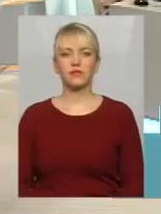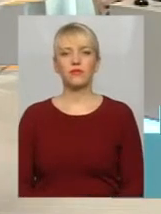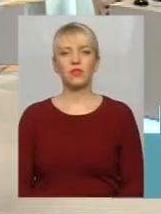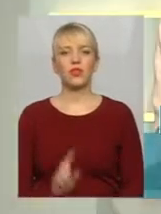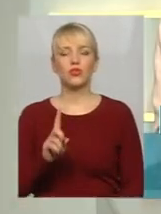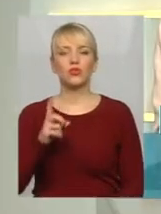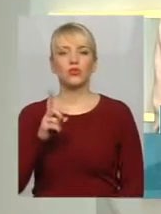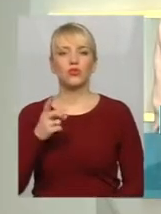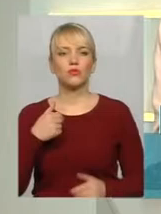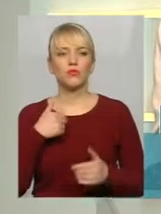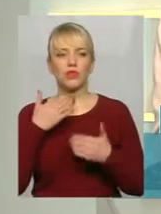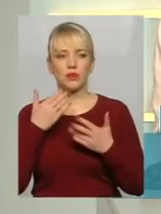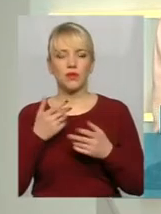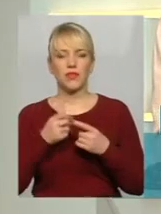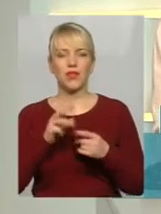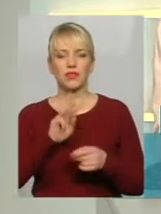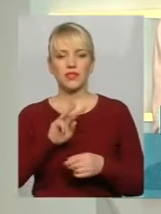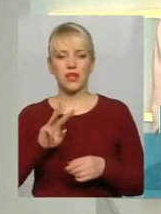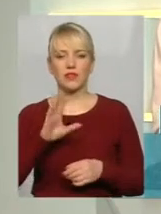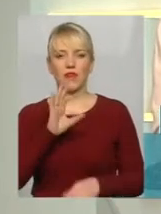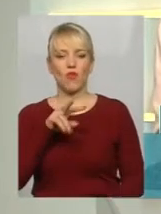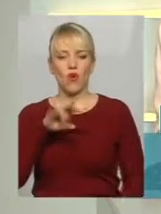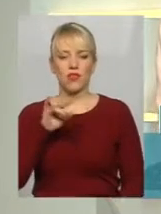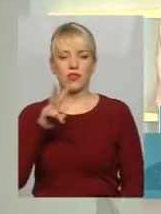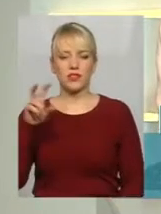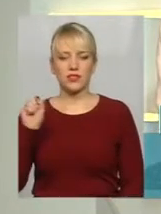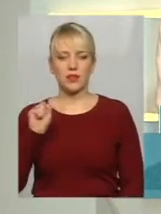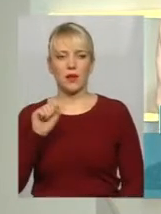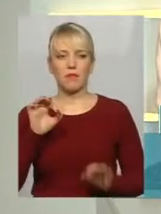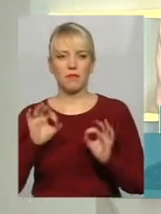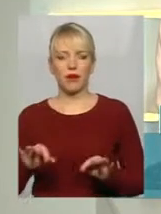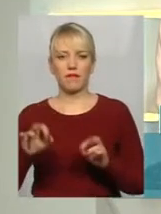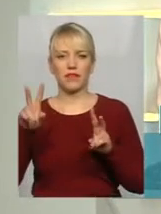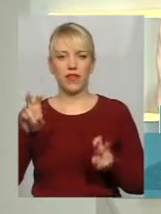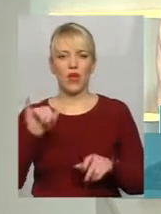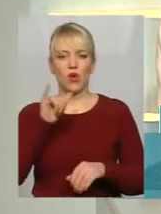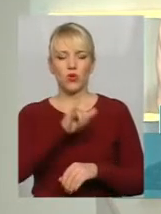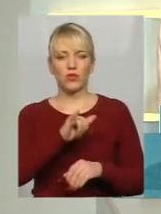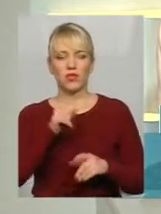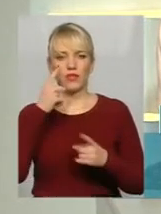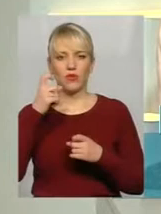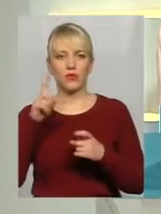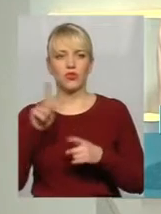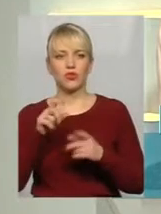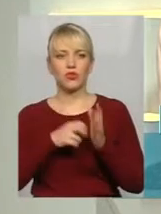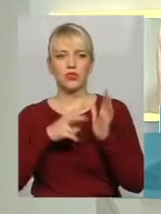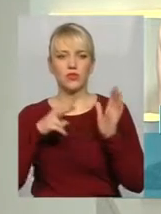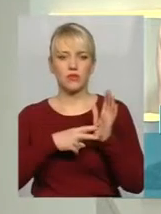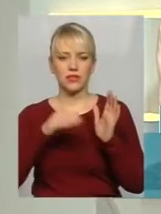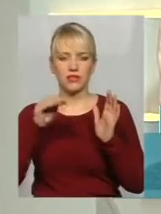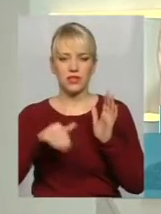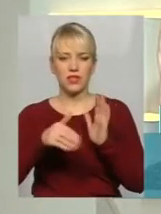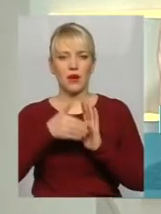запитую, сьогодні на сайті «Волинська правда», це Волинь, так. Я бачу інформацію, що в них призовників 17 тисяч,